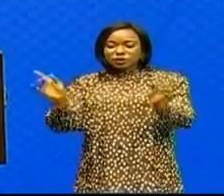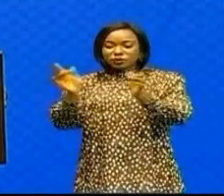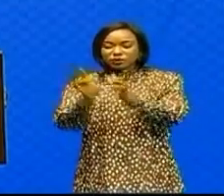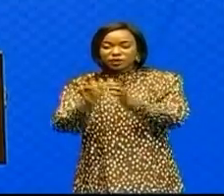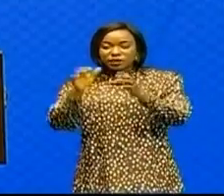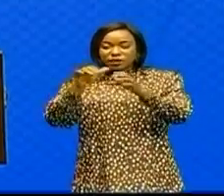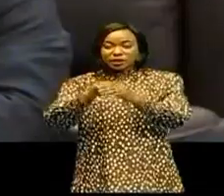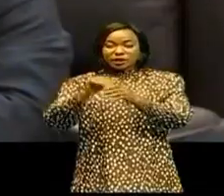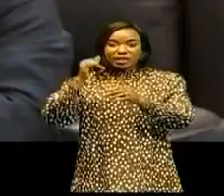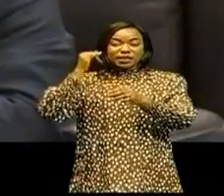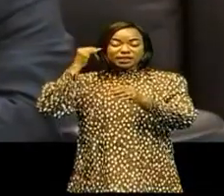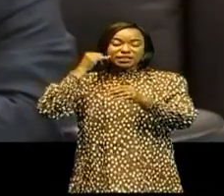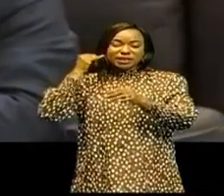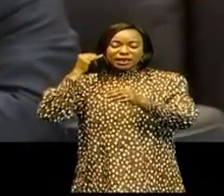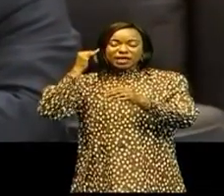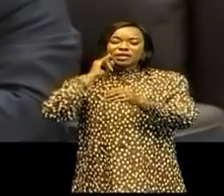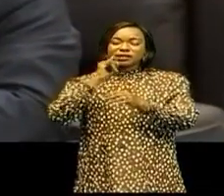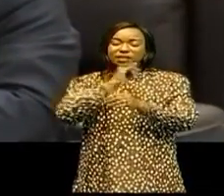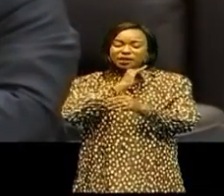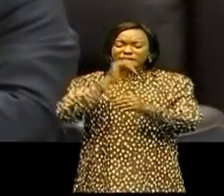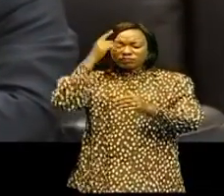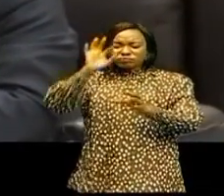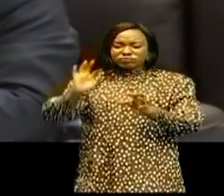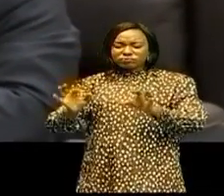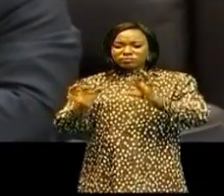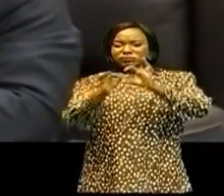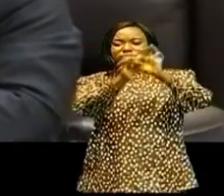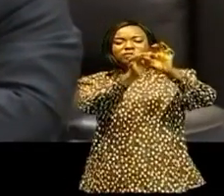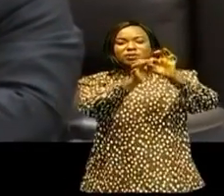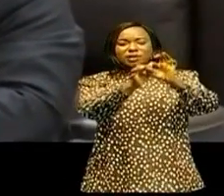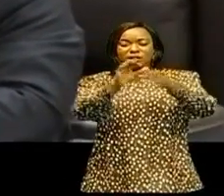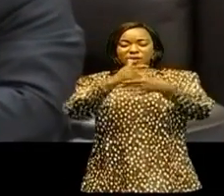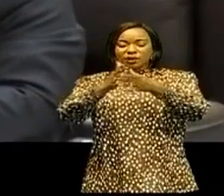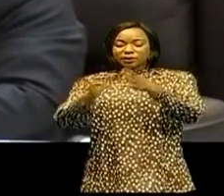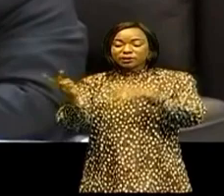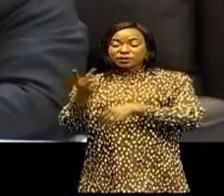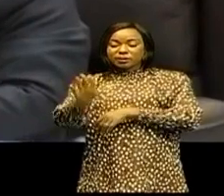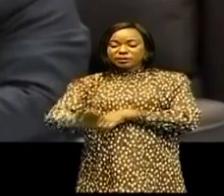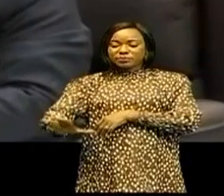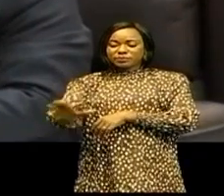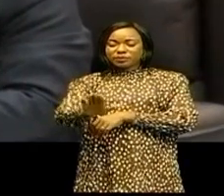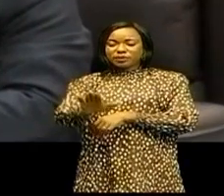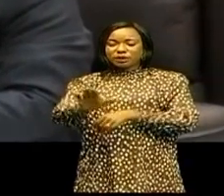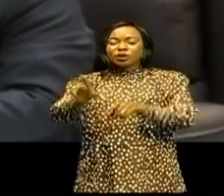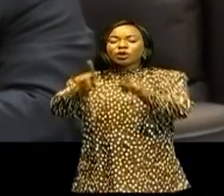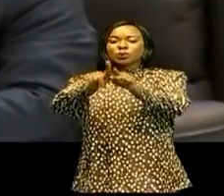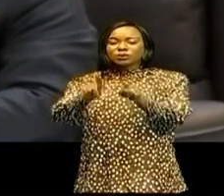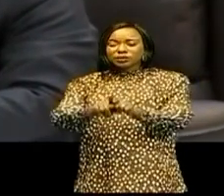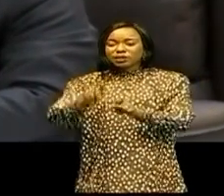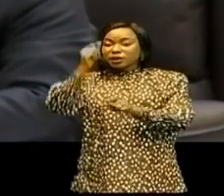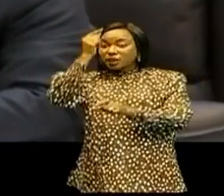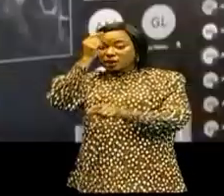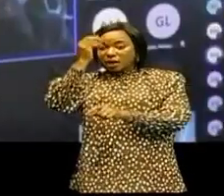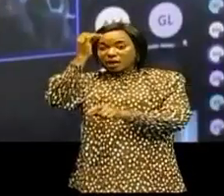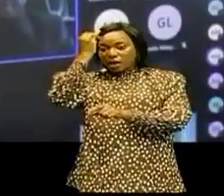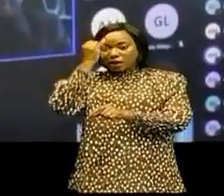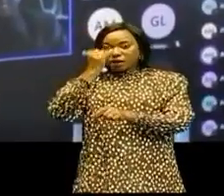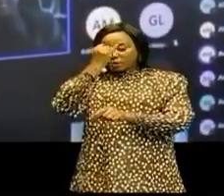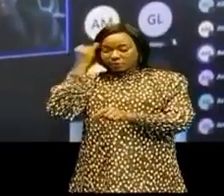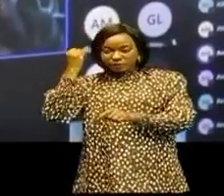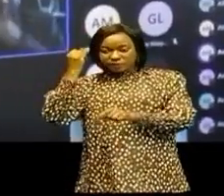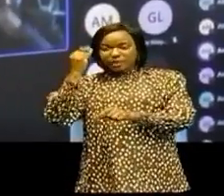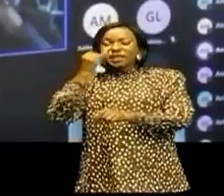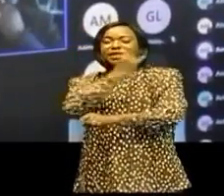Israël pour raffermir les relations d'amitié entre nos deux États, à Rome, en Italie, où il